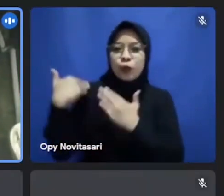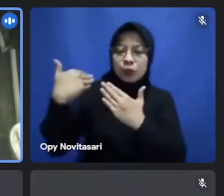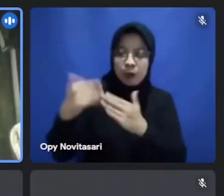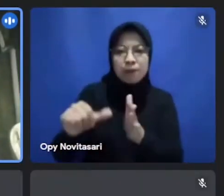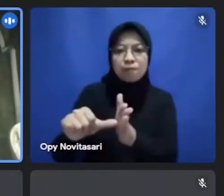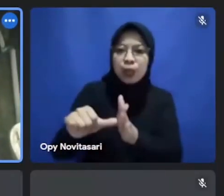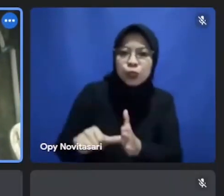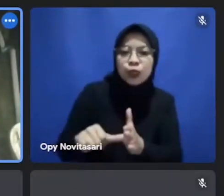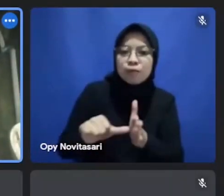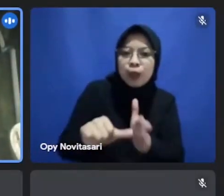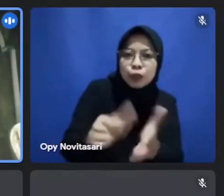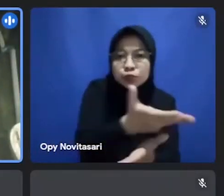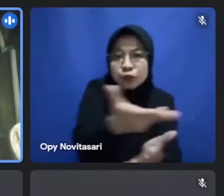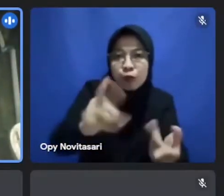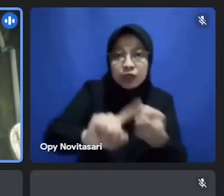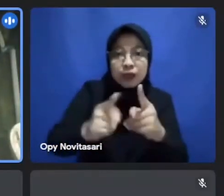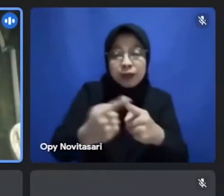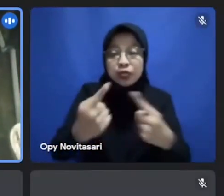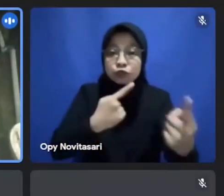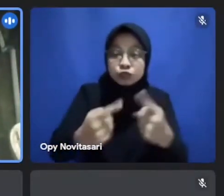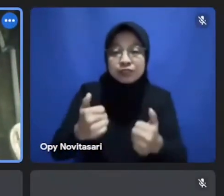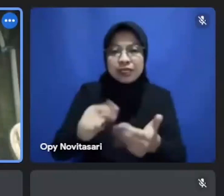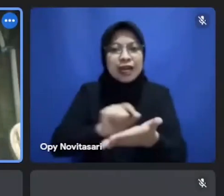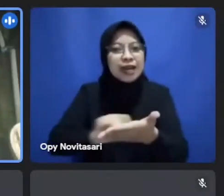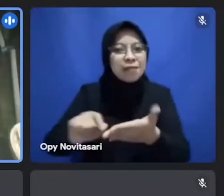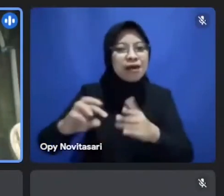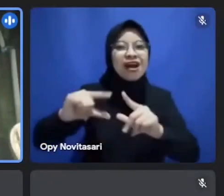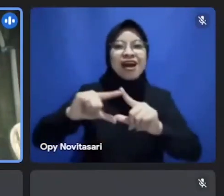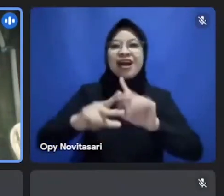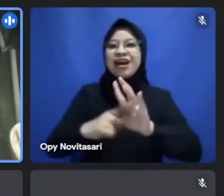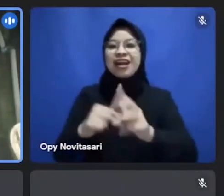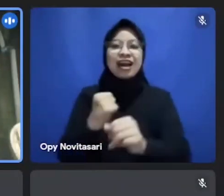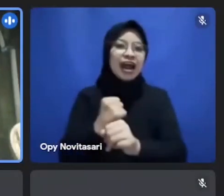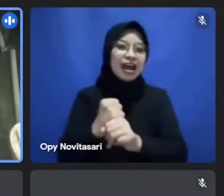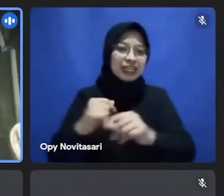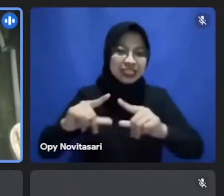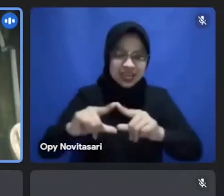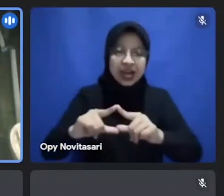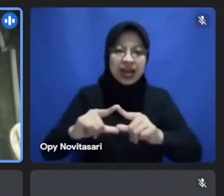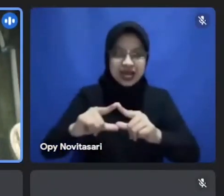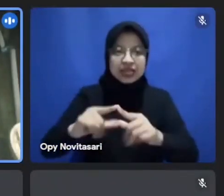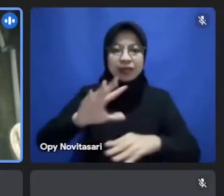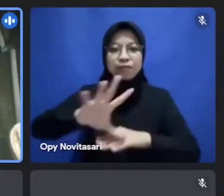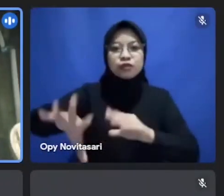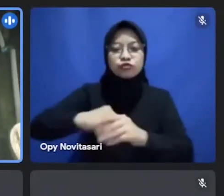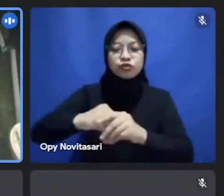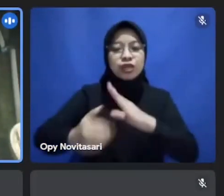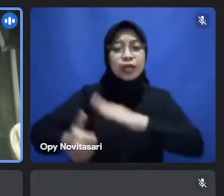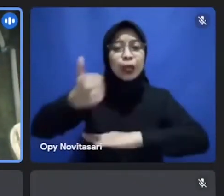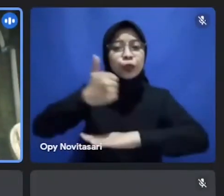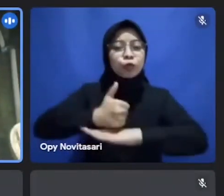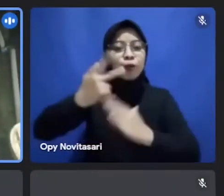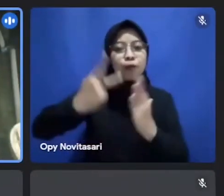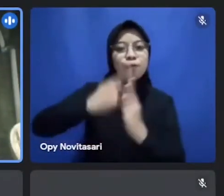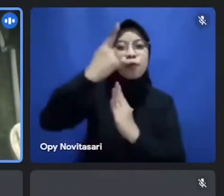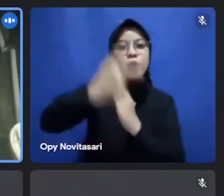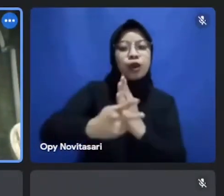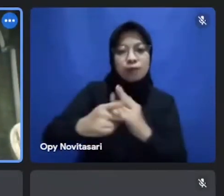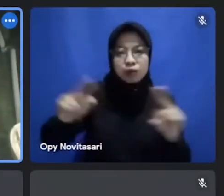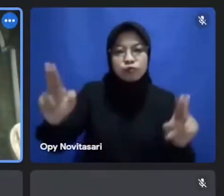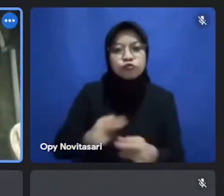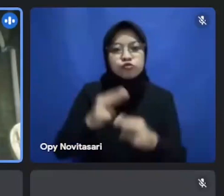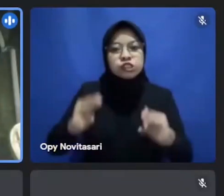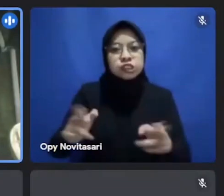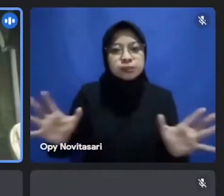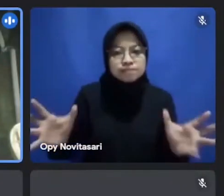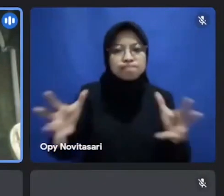sesi diskusi yang akan berlangsung nama sayaangama selain itu saya juga selaku program direktur dari ertingorary music and